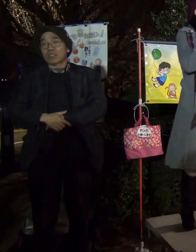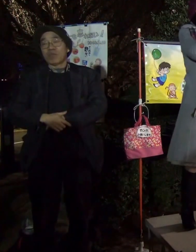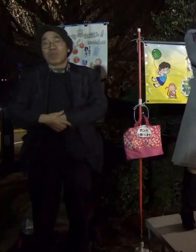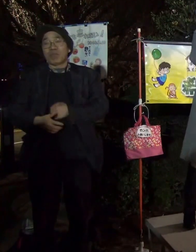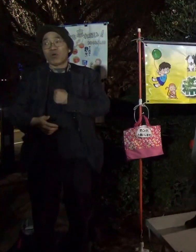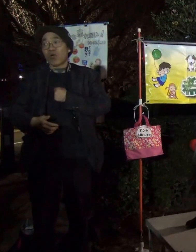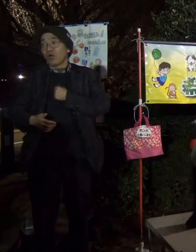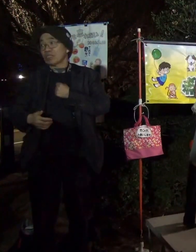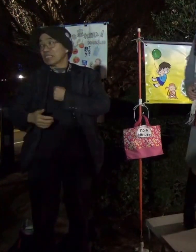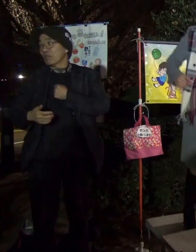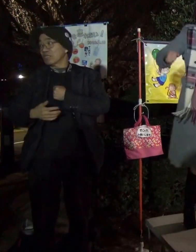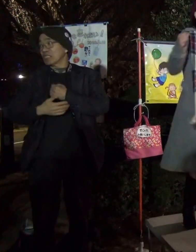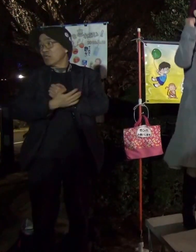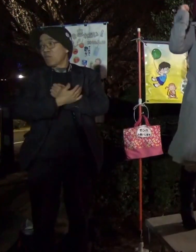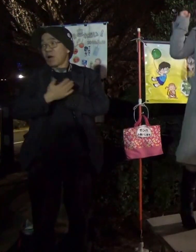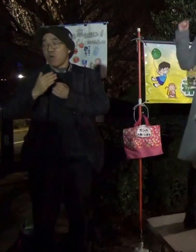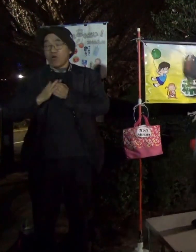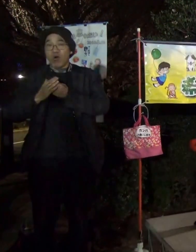命を守ろう、